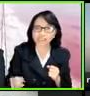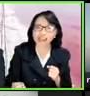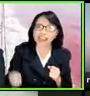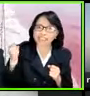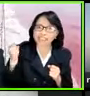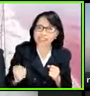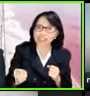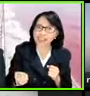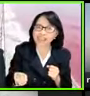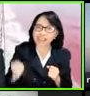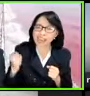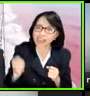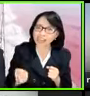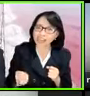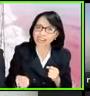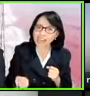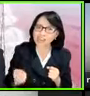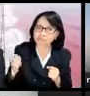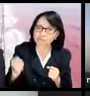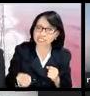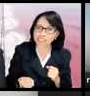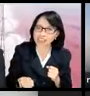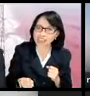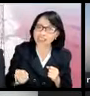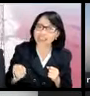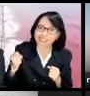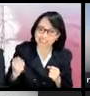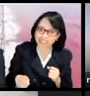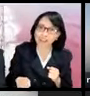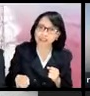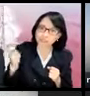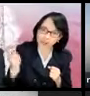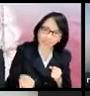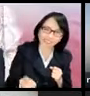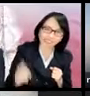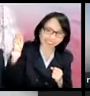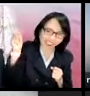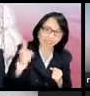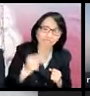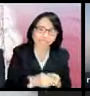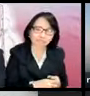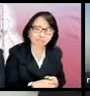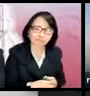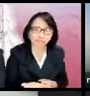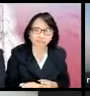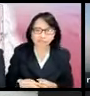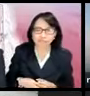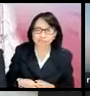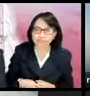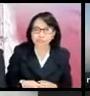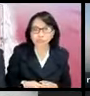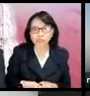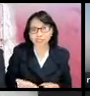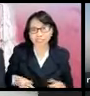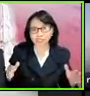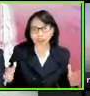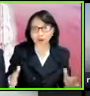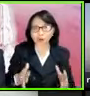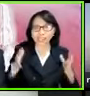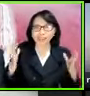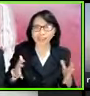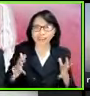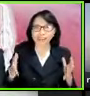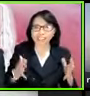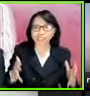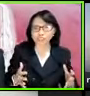123 Saya adalah adalah peserta sound bangsrin saudara